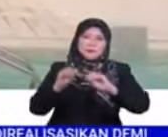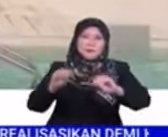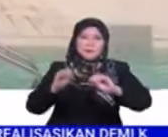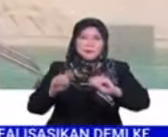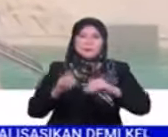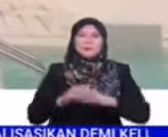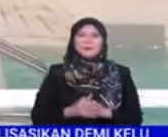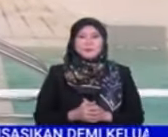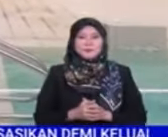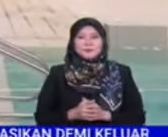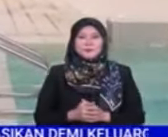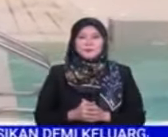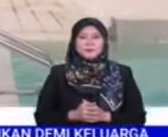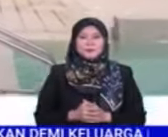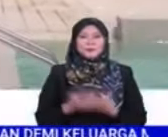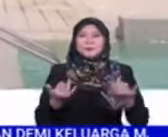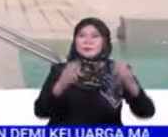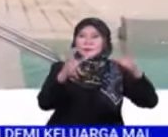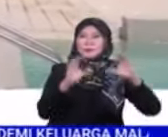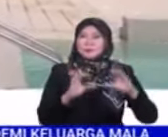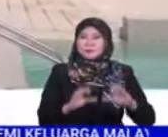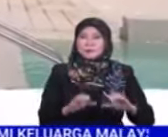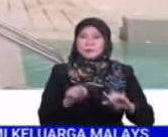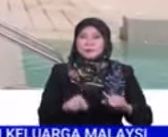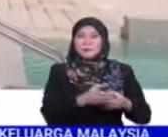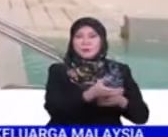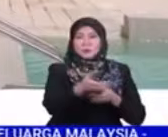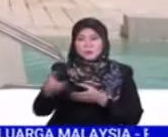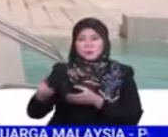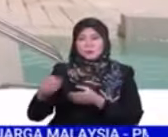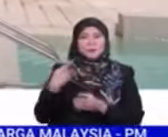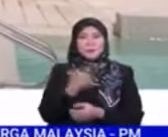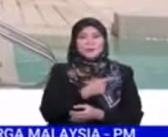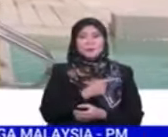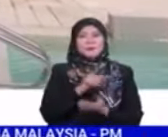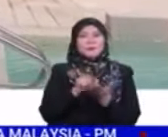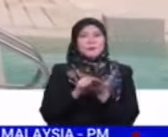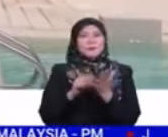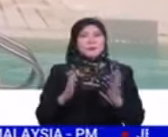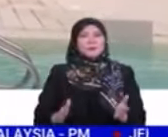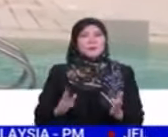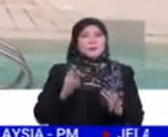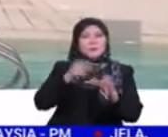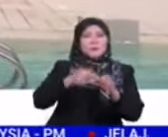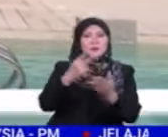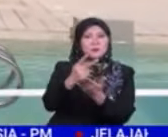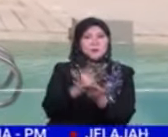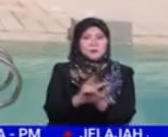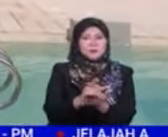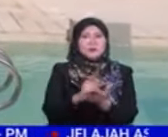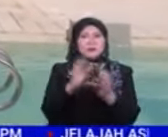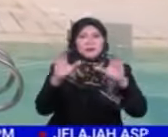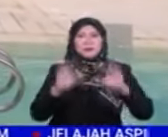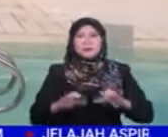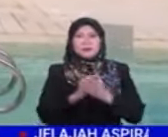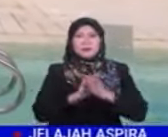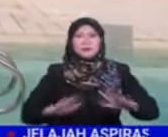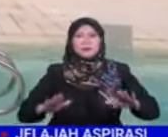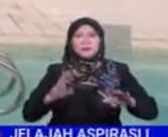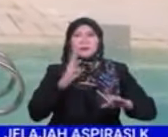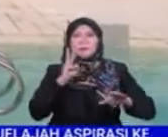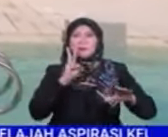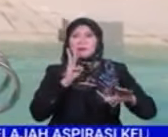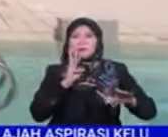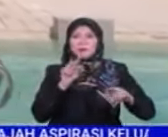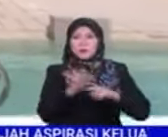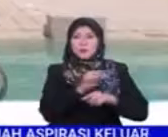Ini merupakan salah satu kaedah yang diajarkan oleh anggota bomba kepada kami pengamal media yang mengikuti kursus ini, iaitu kaedah penyelamatan DI menggunakan